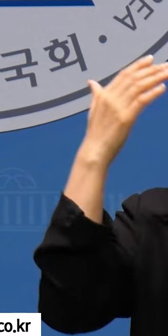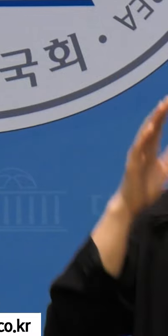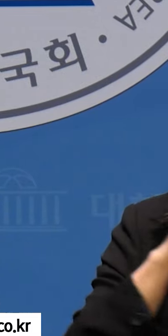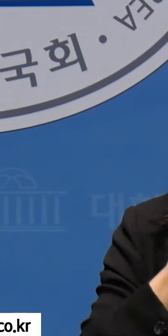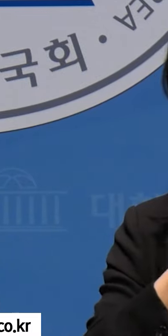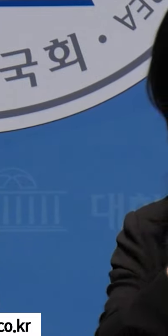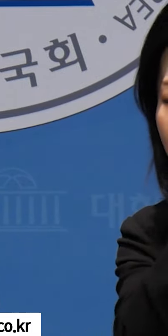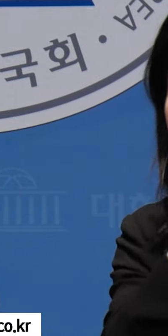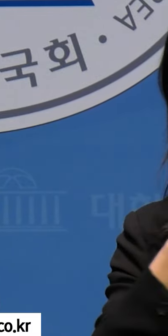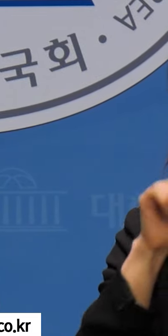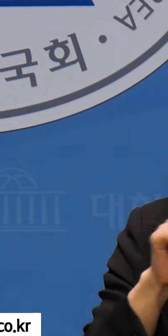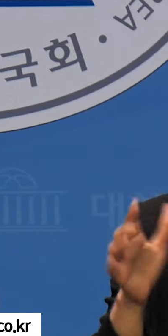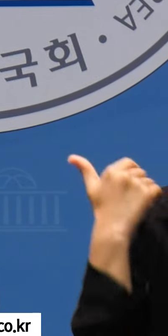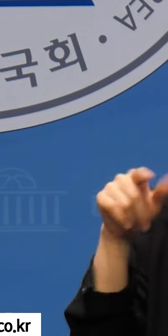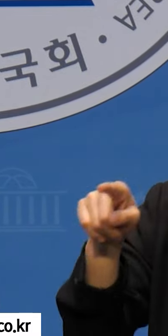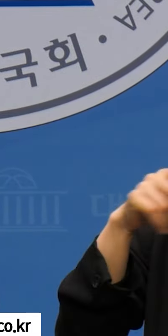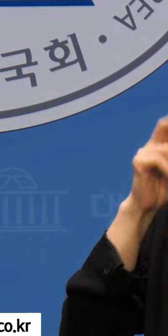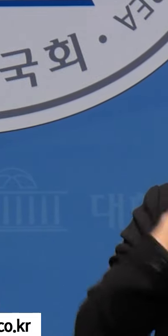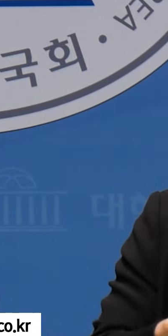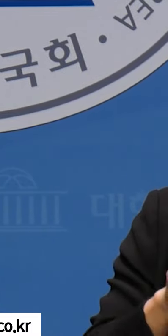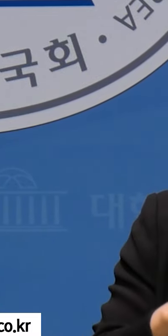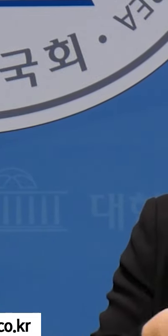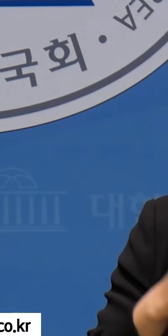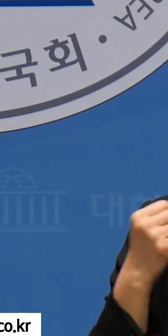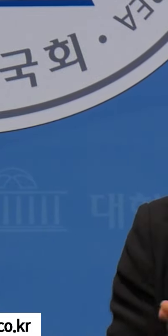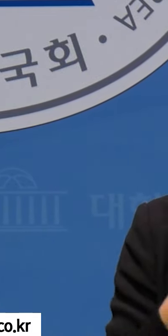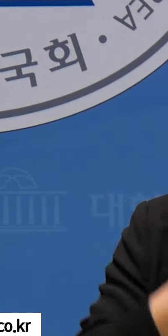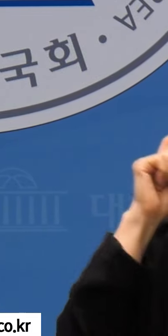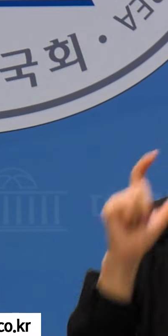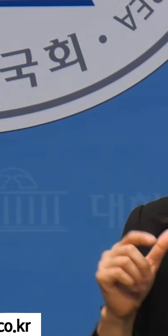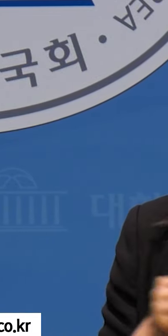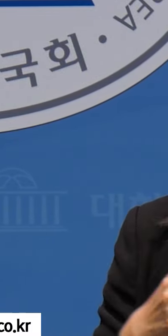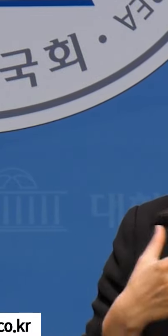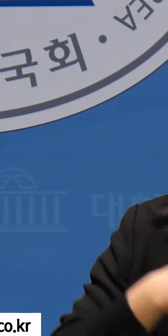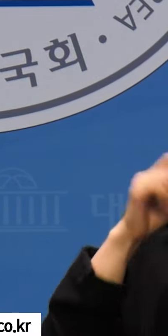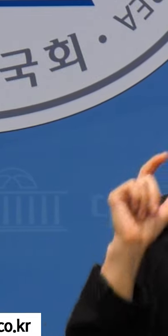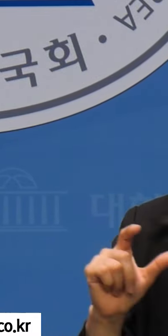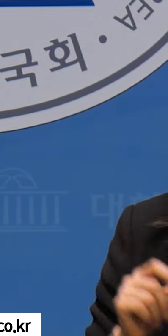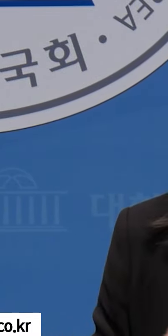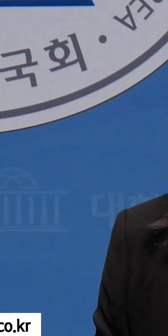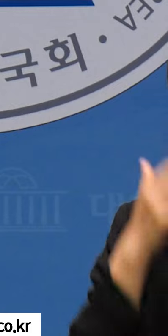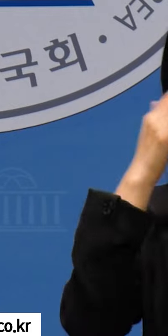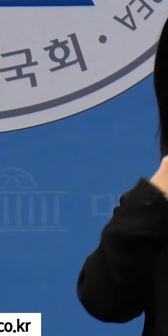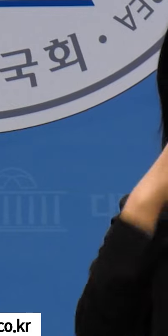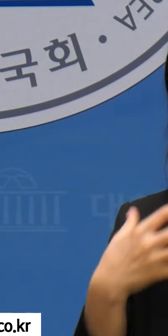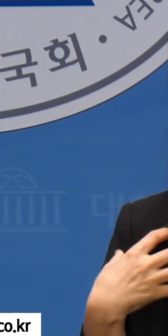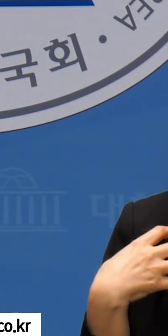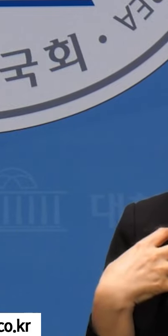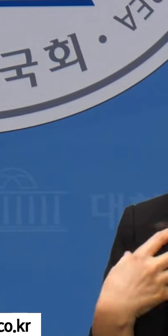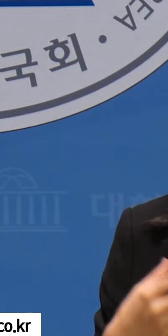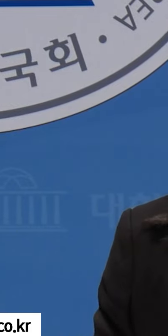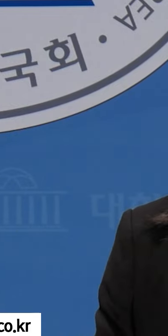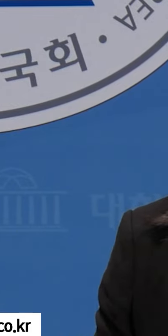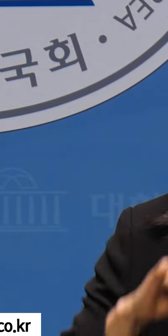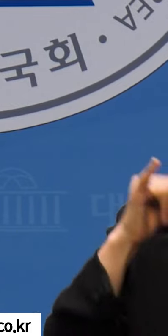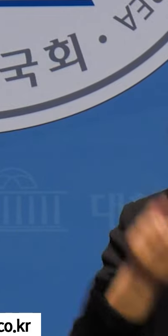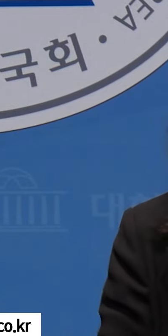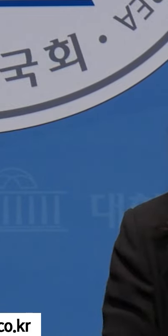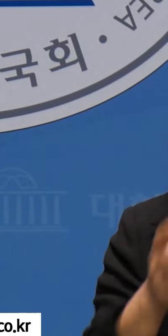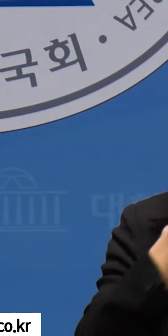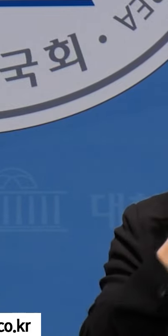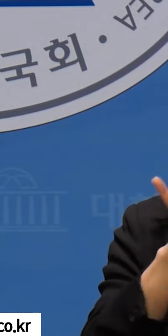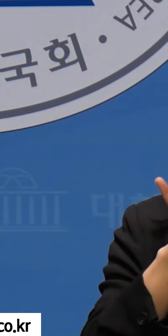뜻을 강력히 전달할 것입니다. 한국 정부도 이런 지도가 전 세계에 퍼지지